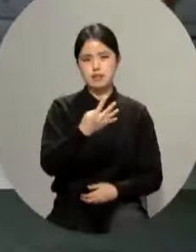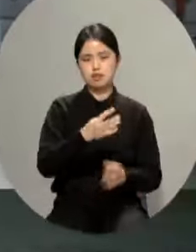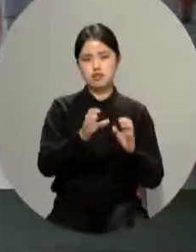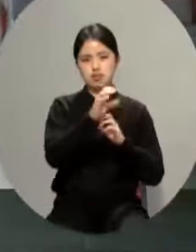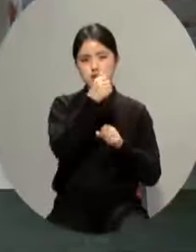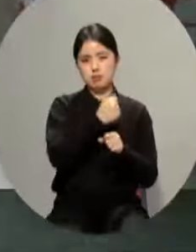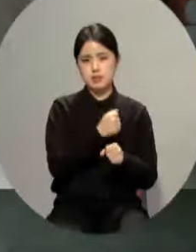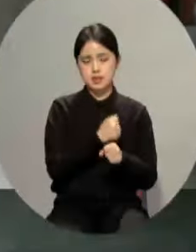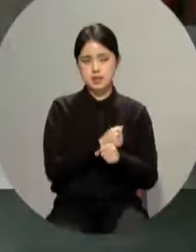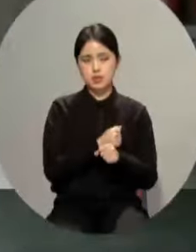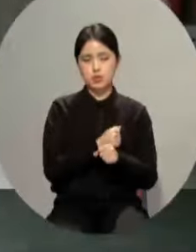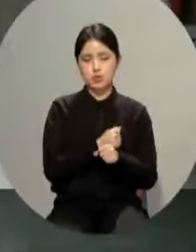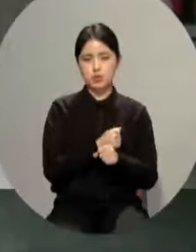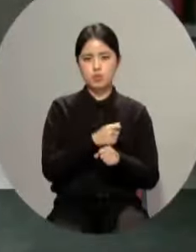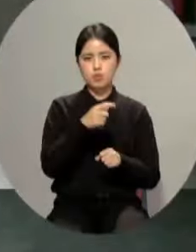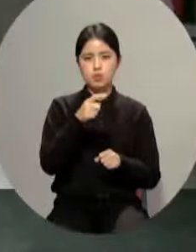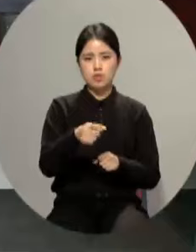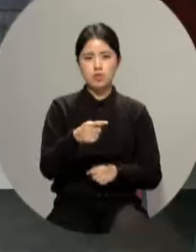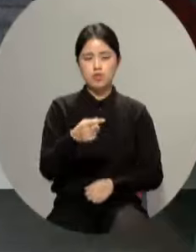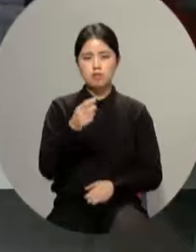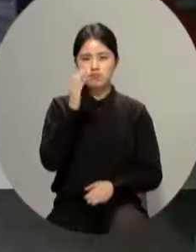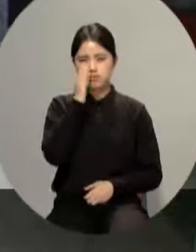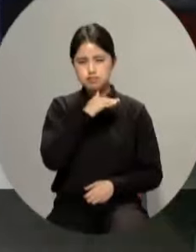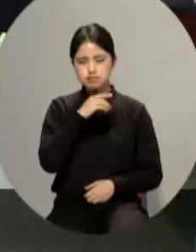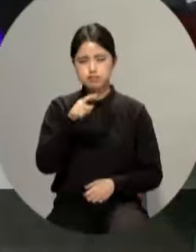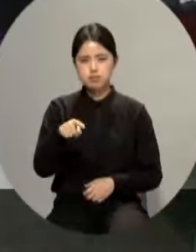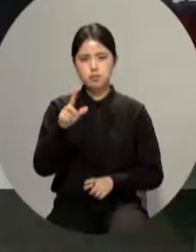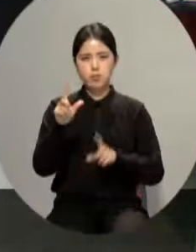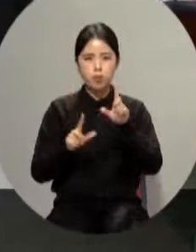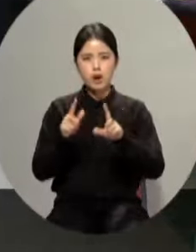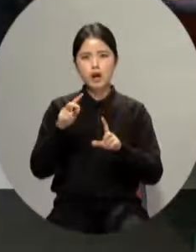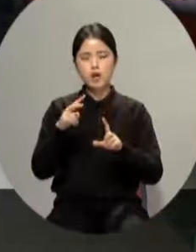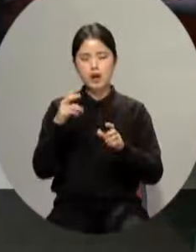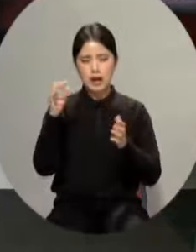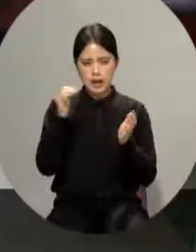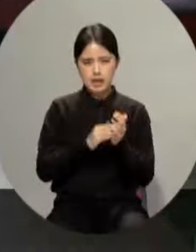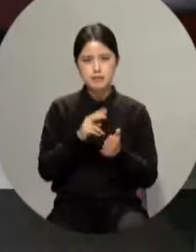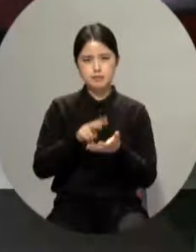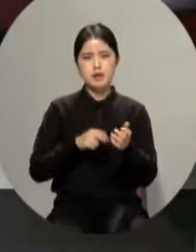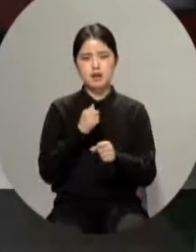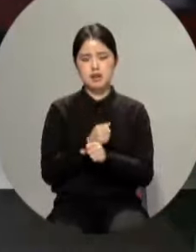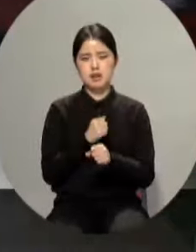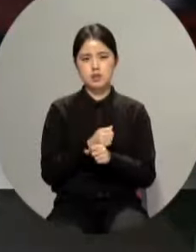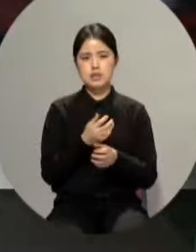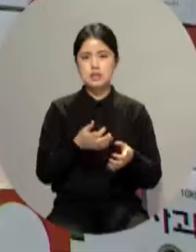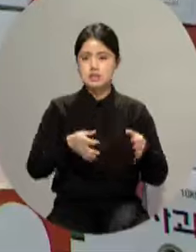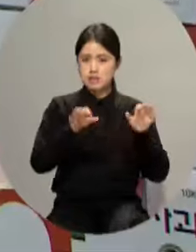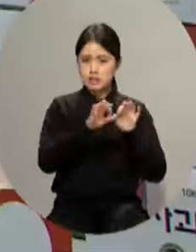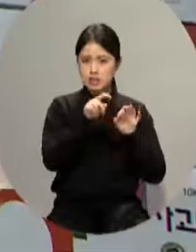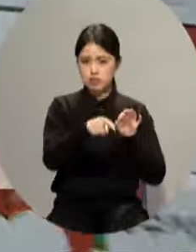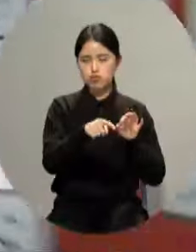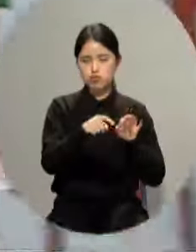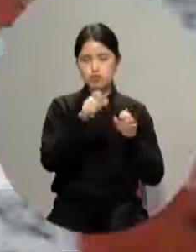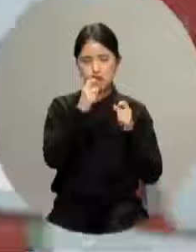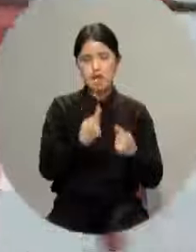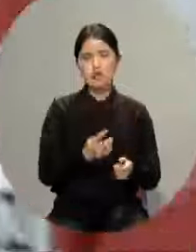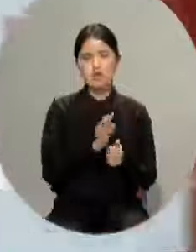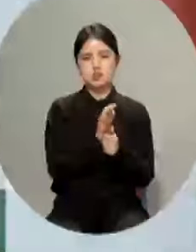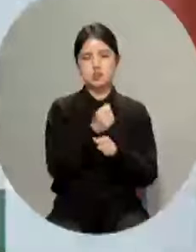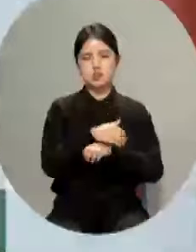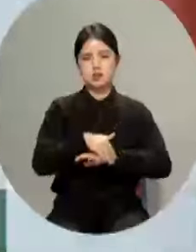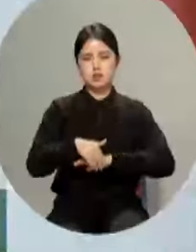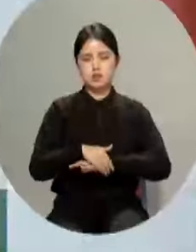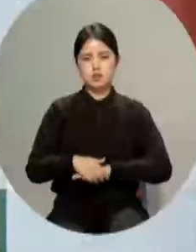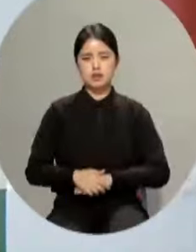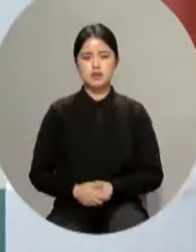공급하고 비정형이나 소형과의 시장 출하를 유도하는 한편 재수용 사과는 공급가를 내리도록 할인을 지원하기로